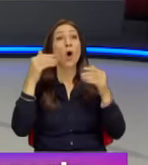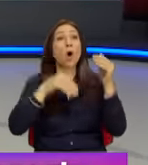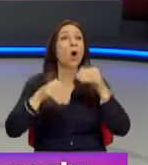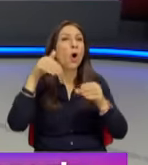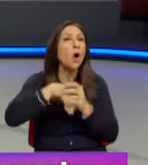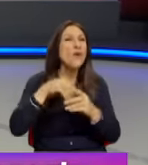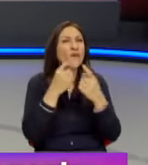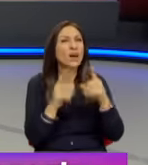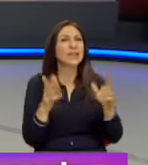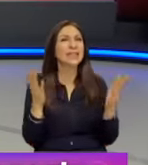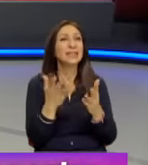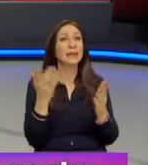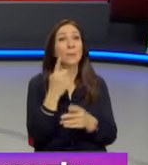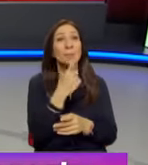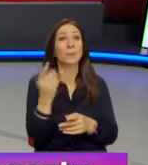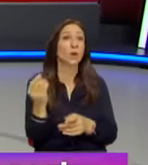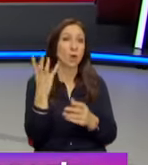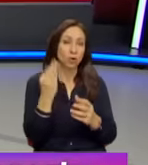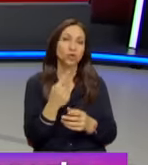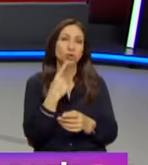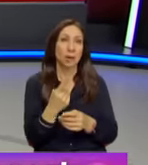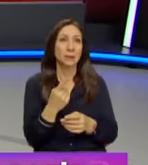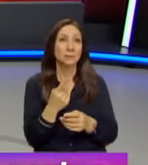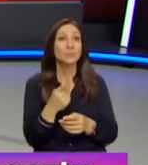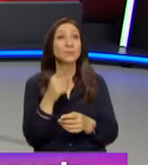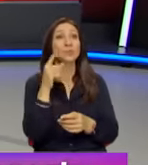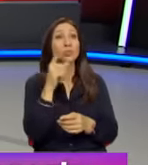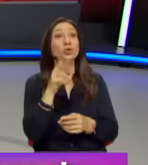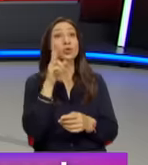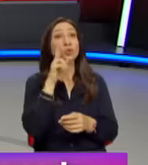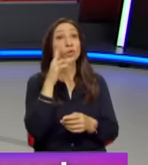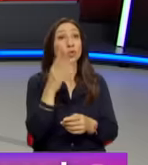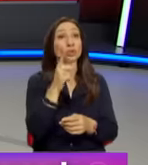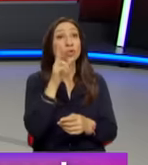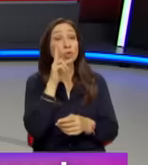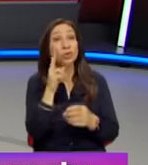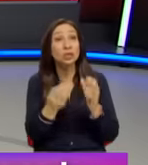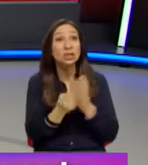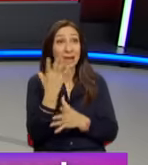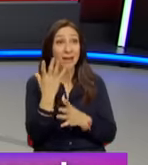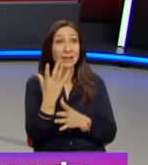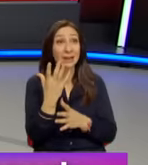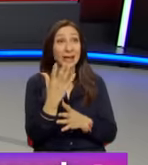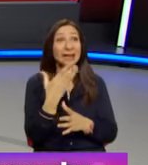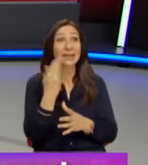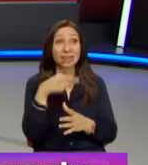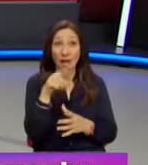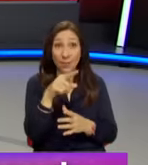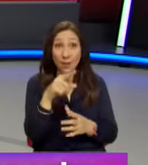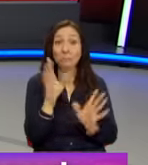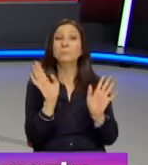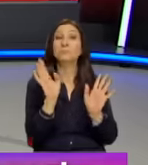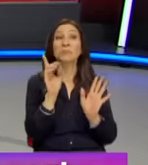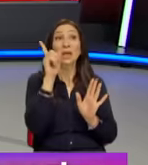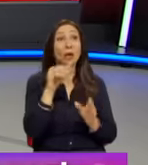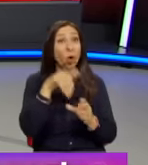da neredeyse 1 milyon olduğunu söyleyelim. Bunun sonucu, bu sonucu ortaya koyan gençler mi, Z kuşağı mı?